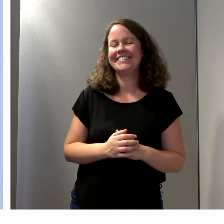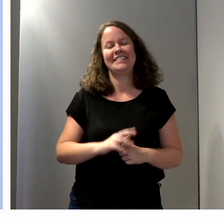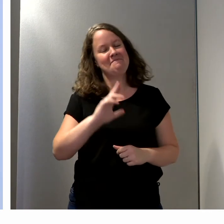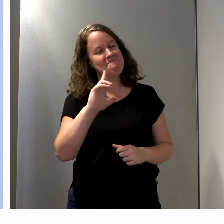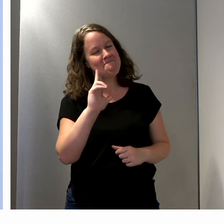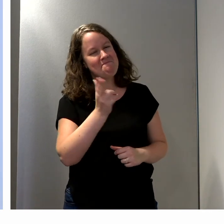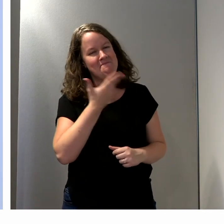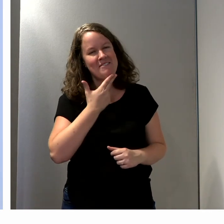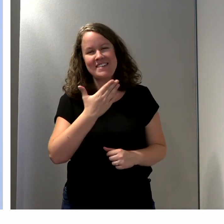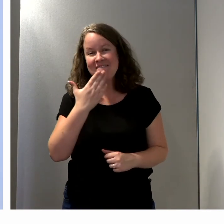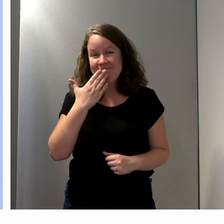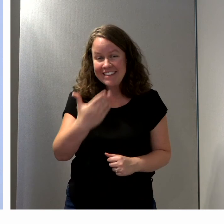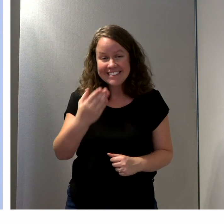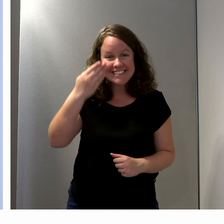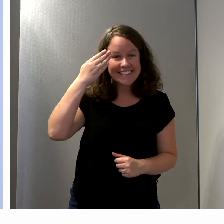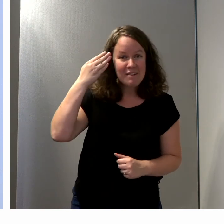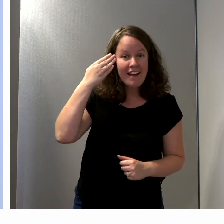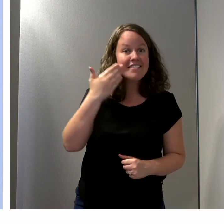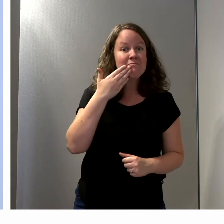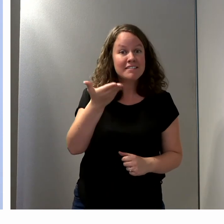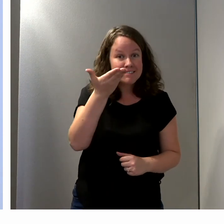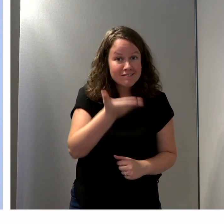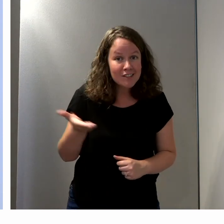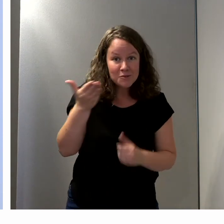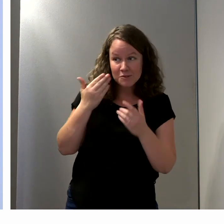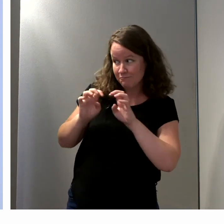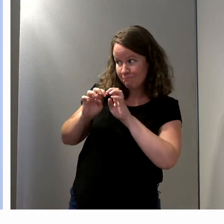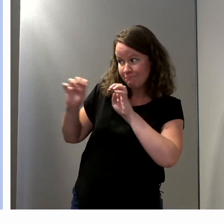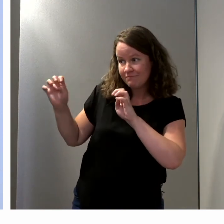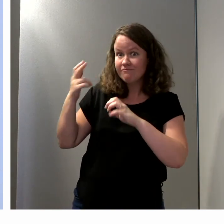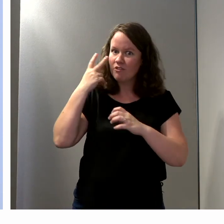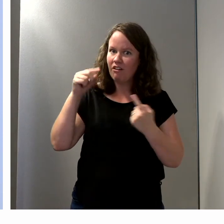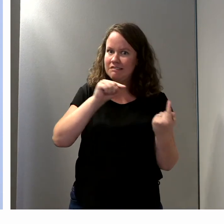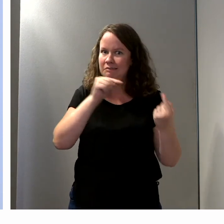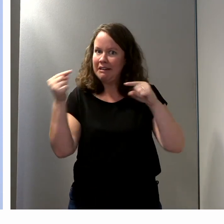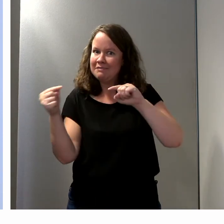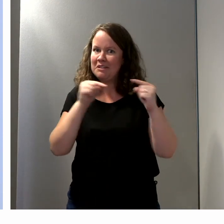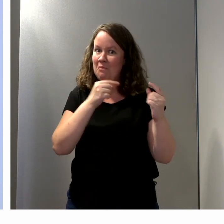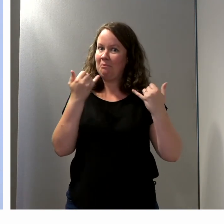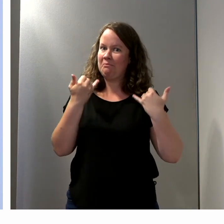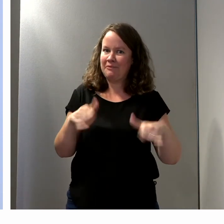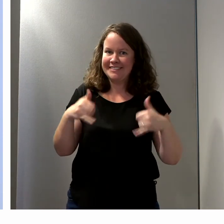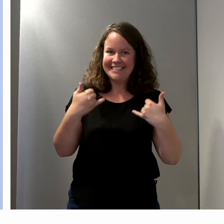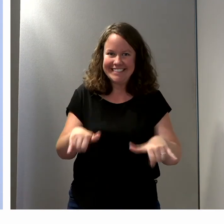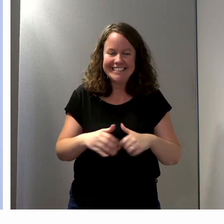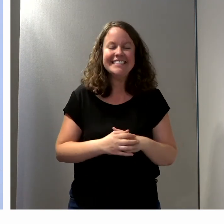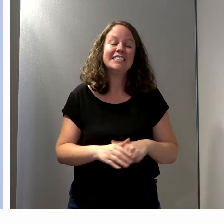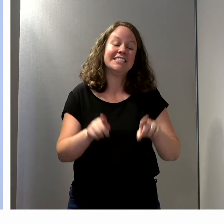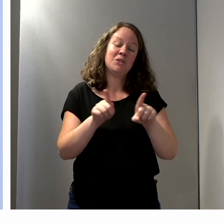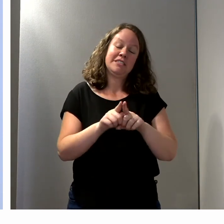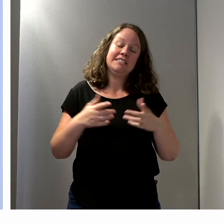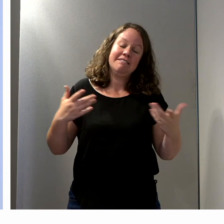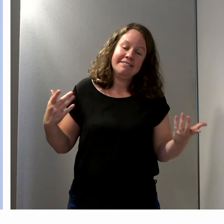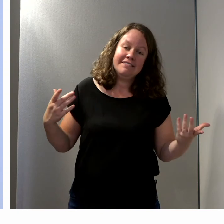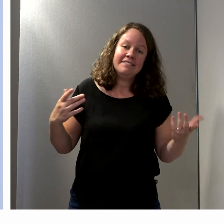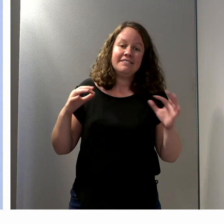Merci beaucoup, Maïane. Merci à tous nos panélistes. On le voit, le débat est loin d'être terminé. On voit surtout qu'on a encore une bonne